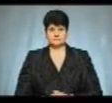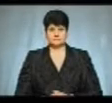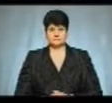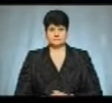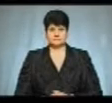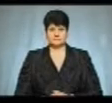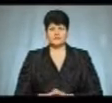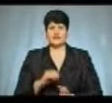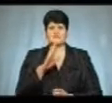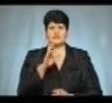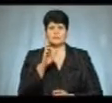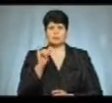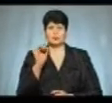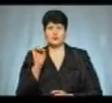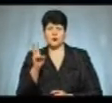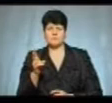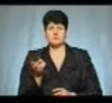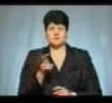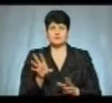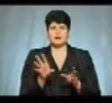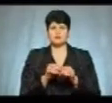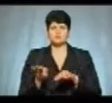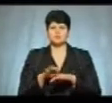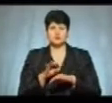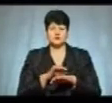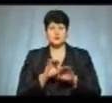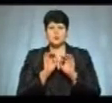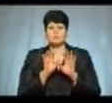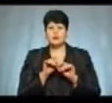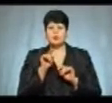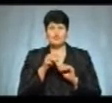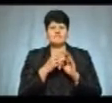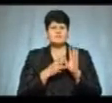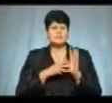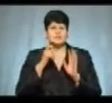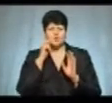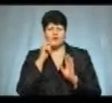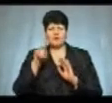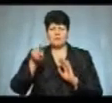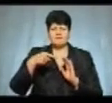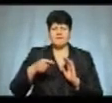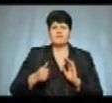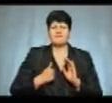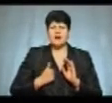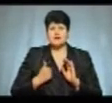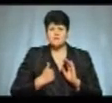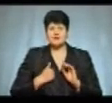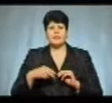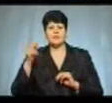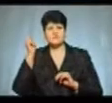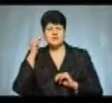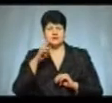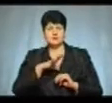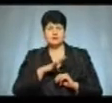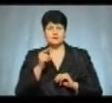Василь Бурак на мітинг реквієм прийшов разом із дружиною. Розповідає, його 18-річного призвали до армії. На навчаннях, які